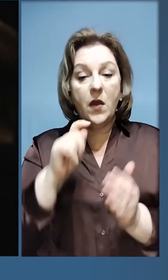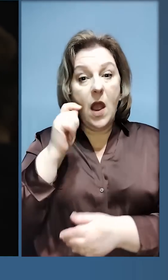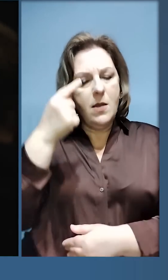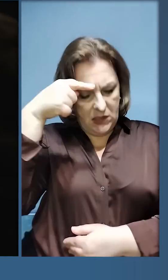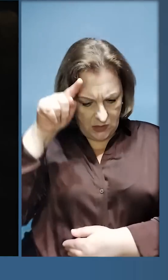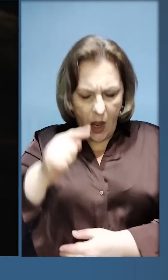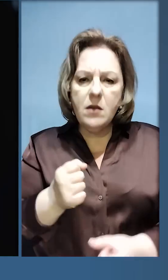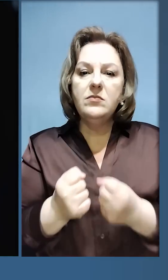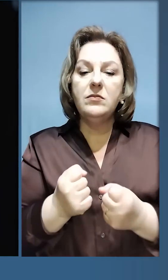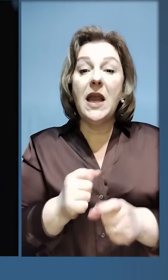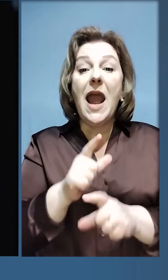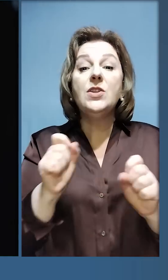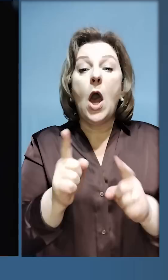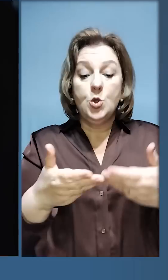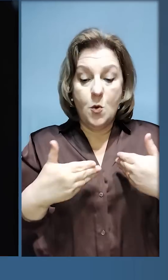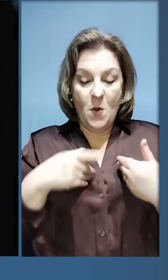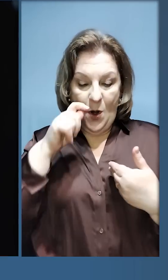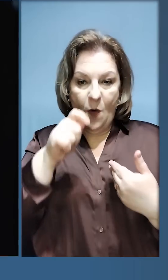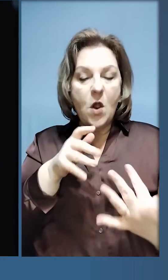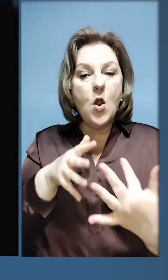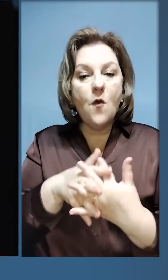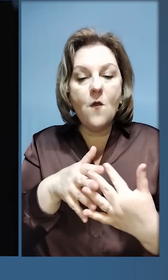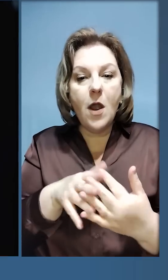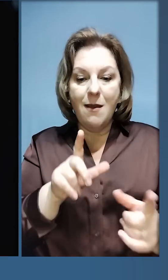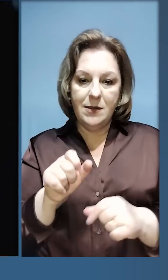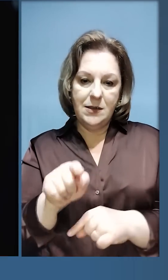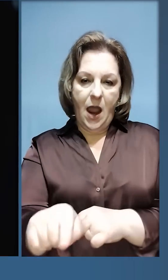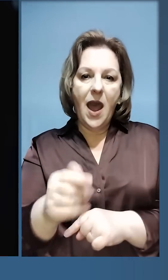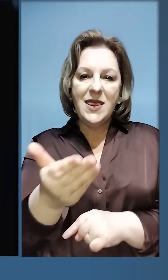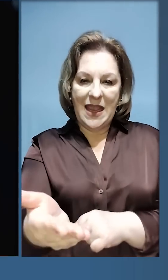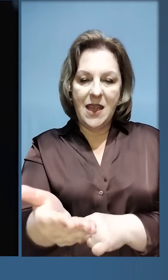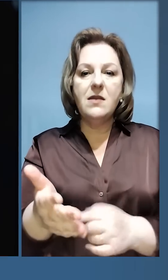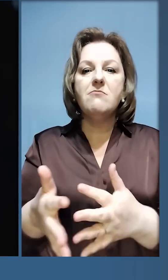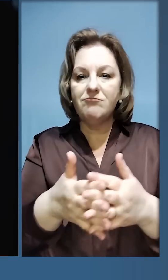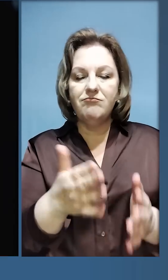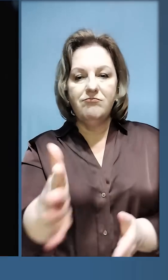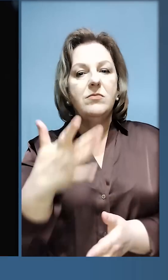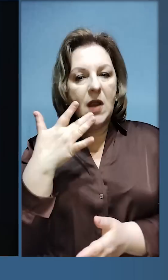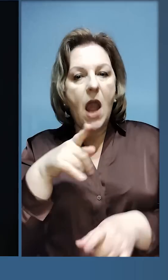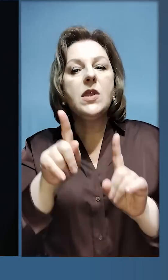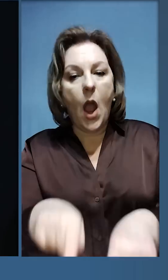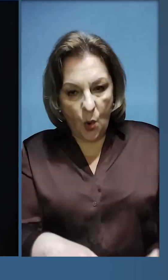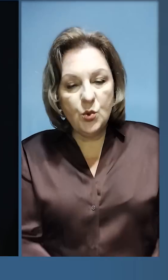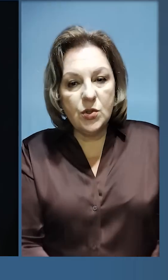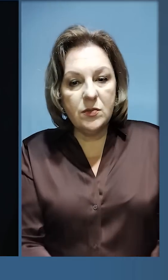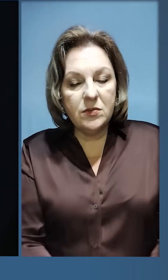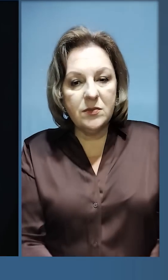підтримки України, а знали, за що ми воюємо і за них також.